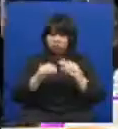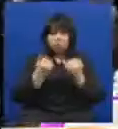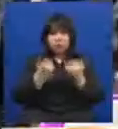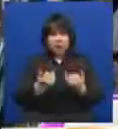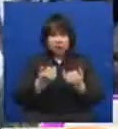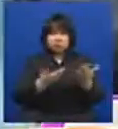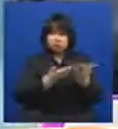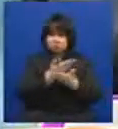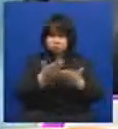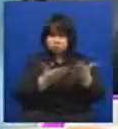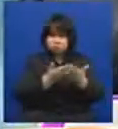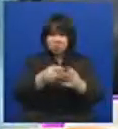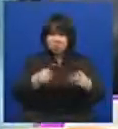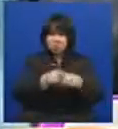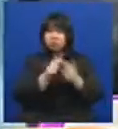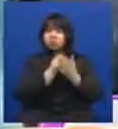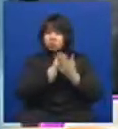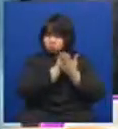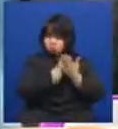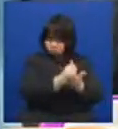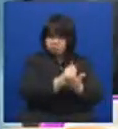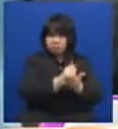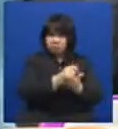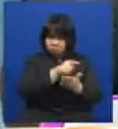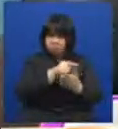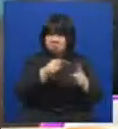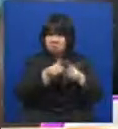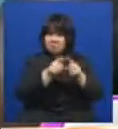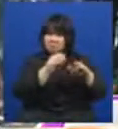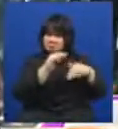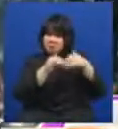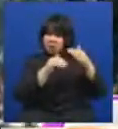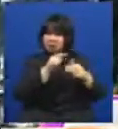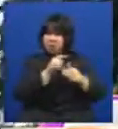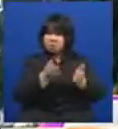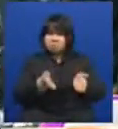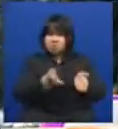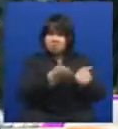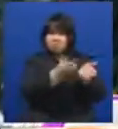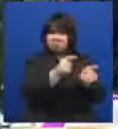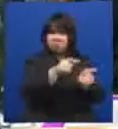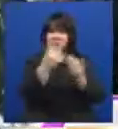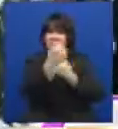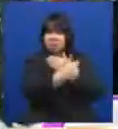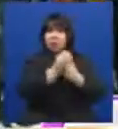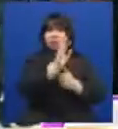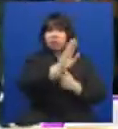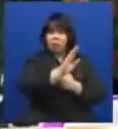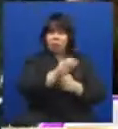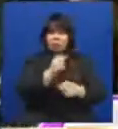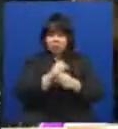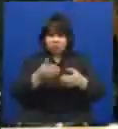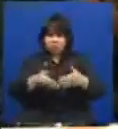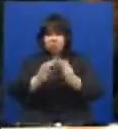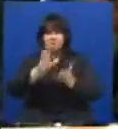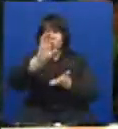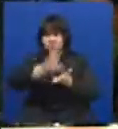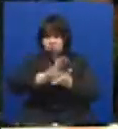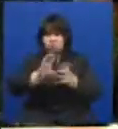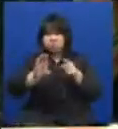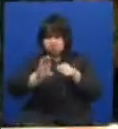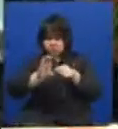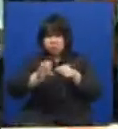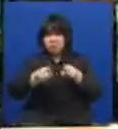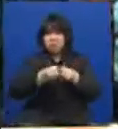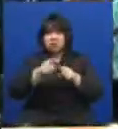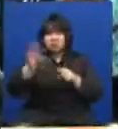การหารือถึงการให้ความช่วยเหลือด้านการพัฒนากับประเทศต้นทางและการตั้งกองทุนเพื่อขอรับการสนับสนุนงบ